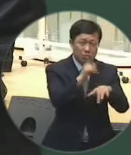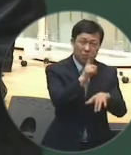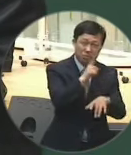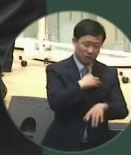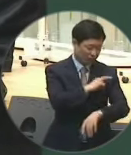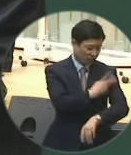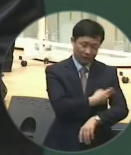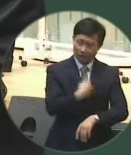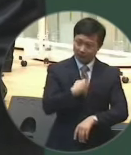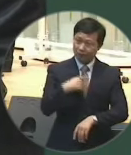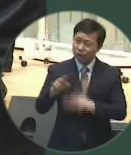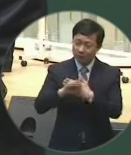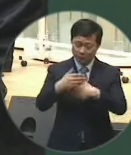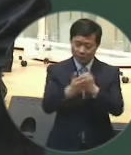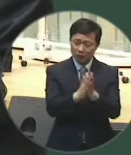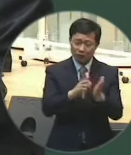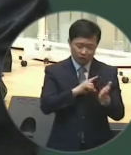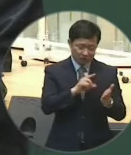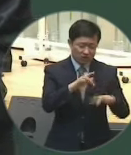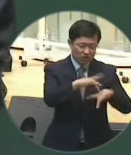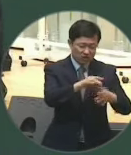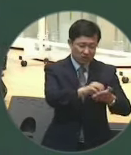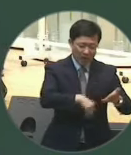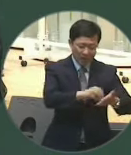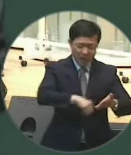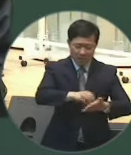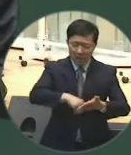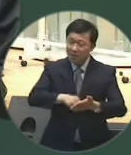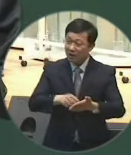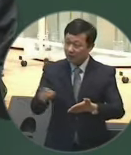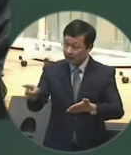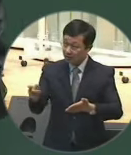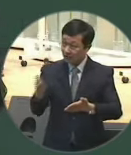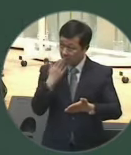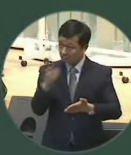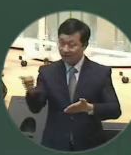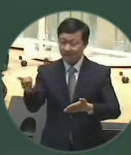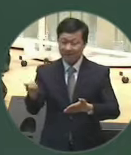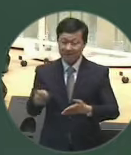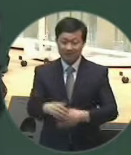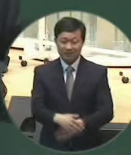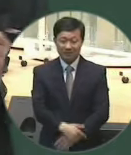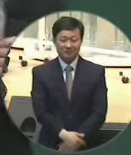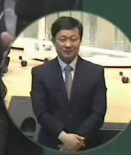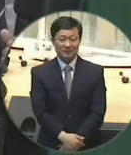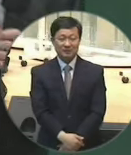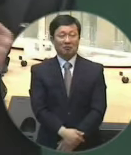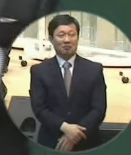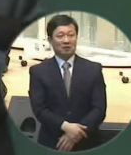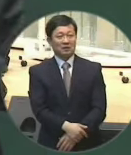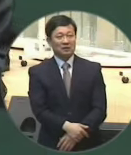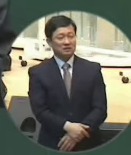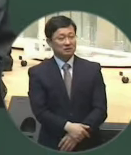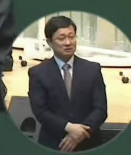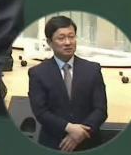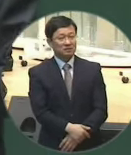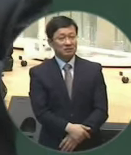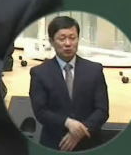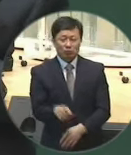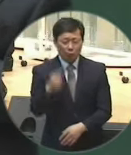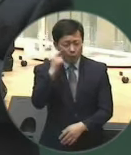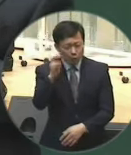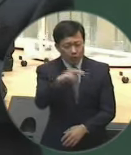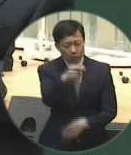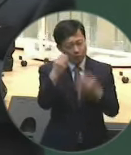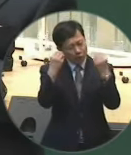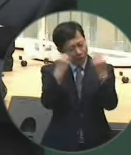성경 새로 편집해야 돼요. And if you're telling me I can't talk about demons, then we have to rewrite the Bible. 그러면 여러분 잘못 알아듣기를 아 그럼 여러분도 잘못 알아들을